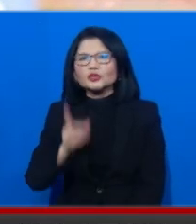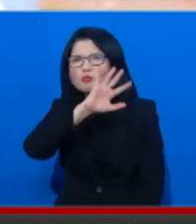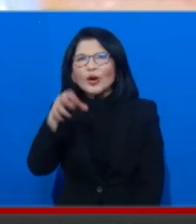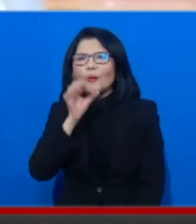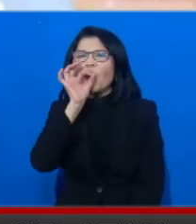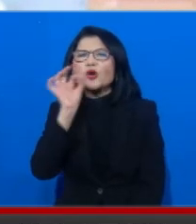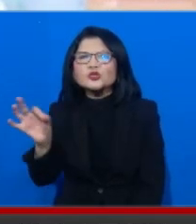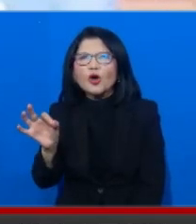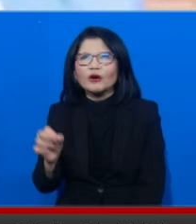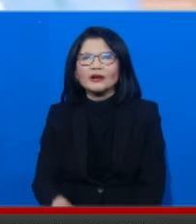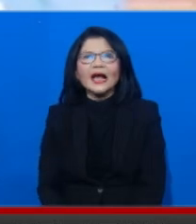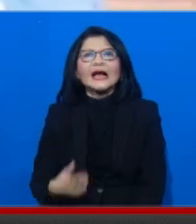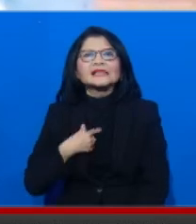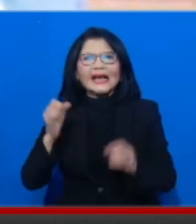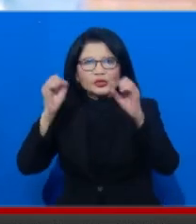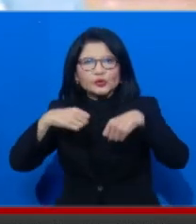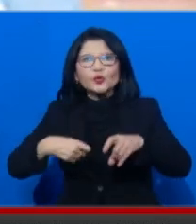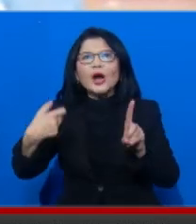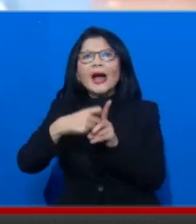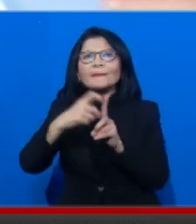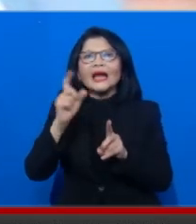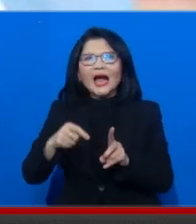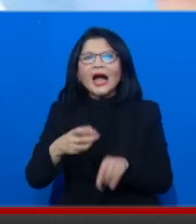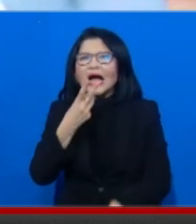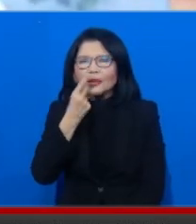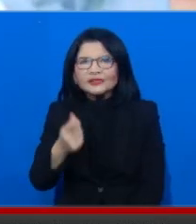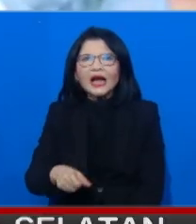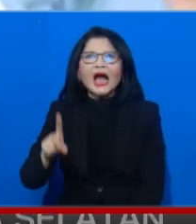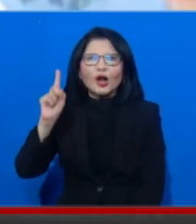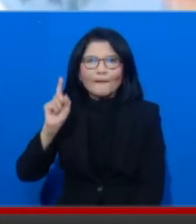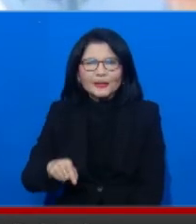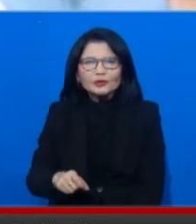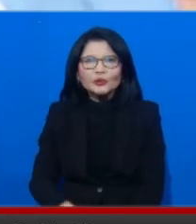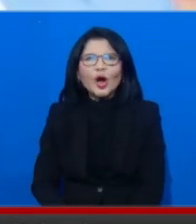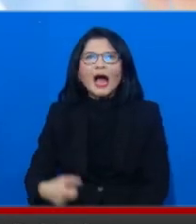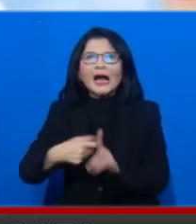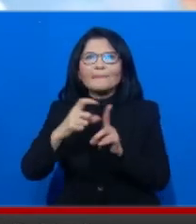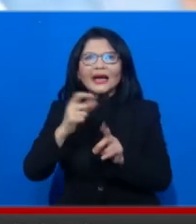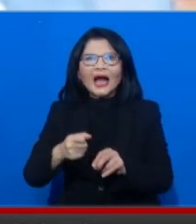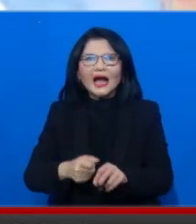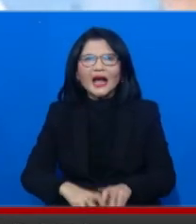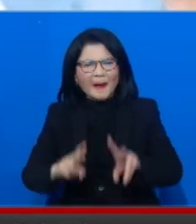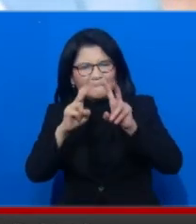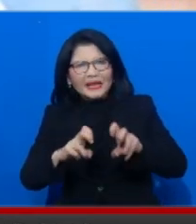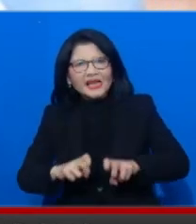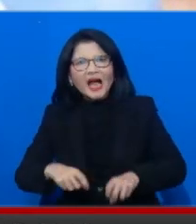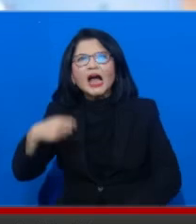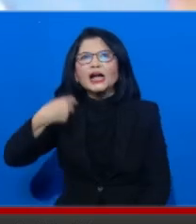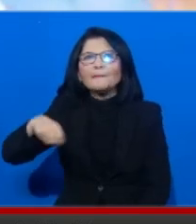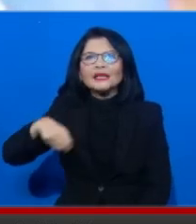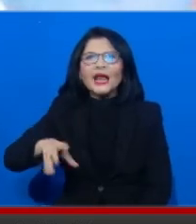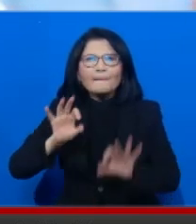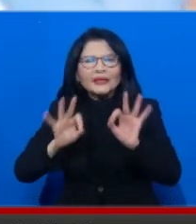ini. Saya setuju KPK memberikan rekomendasi. Bila perlu kita berikan rekomendasi kepada KPK, periksa Kemendikbud. Biar kita